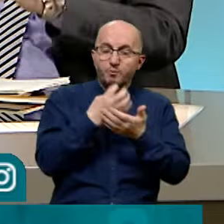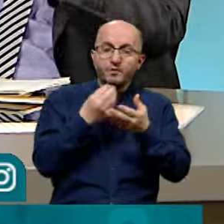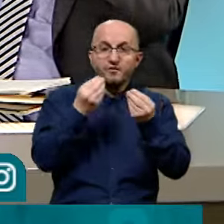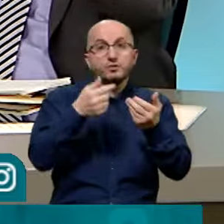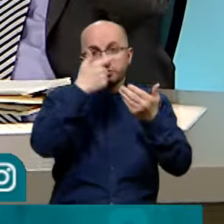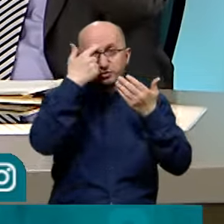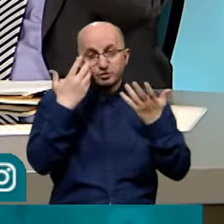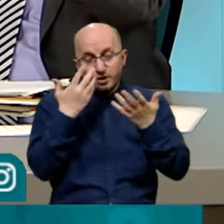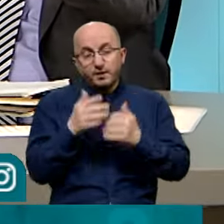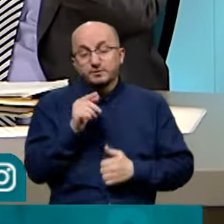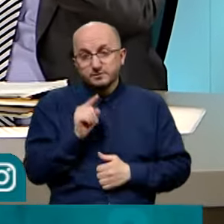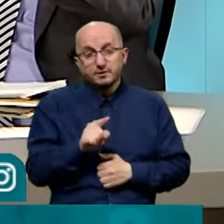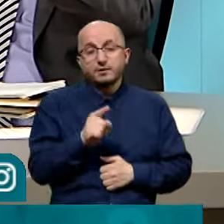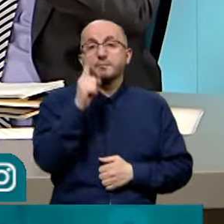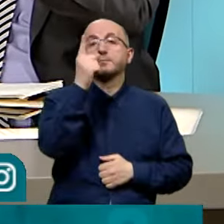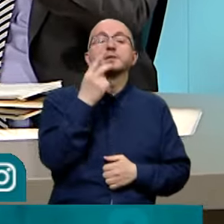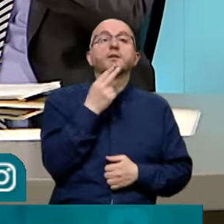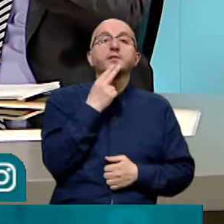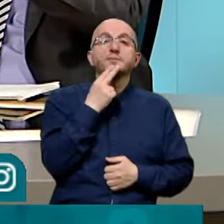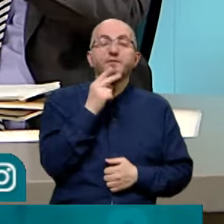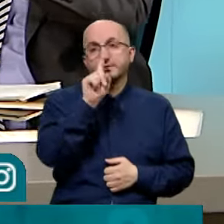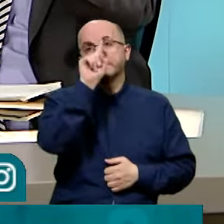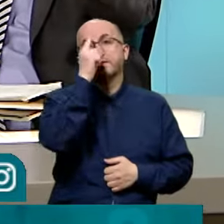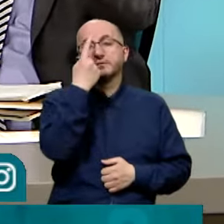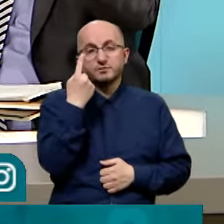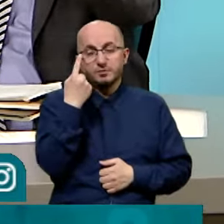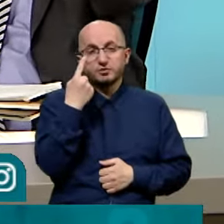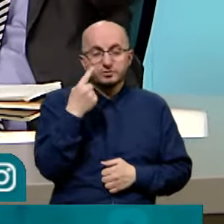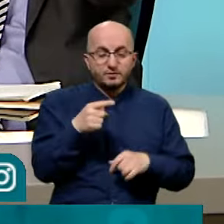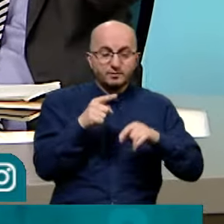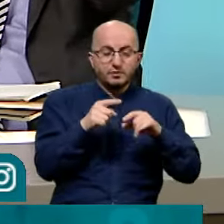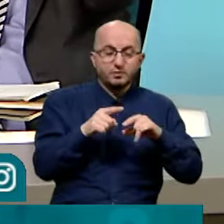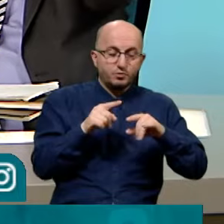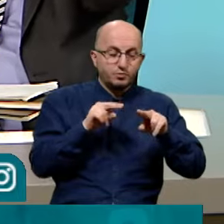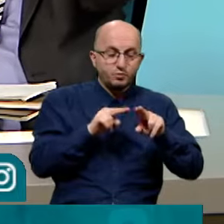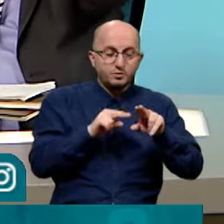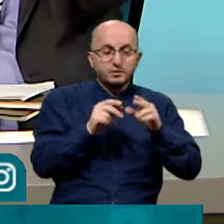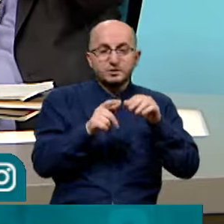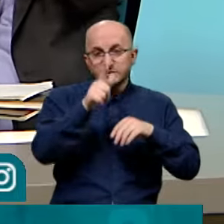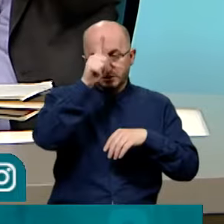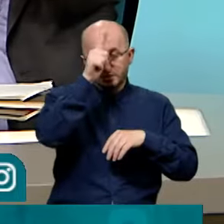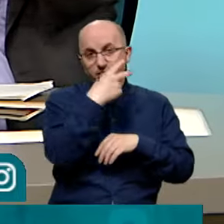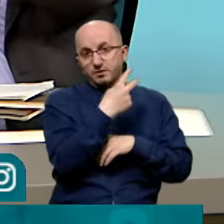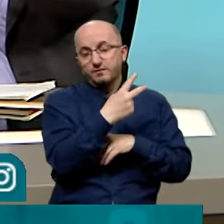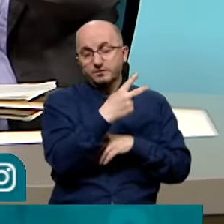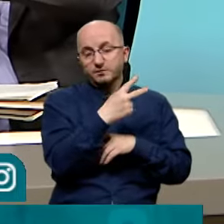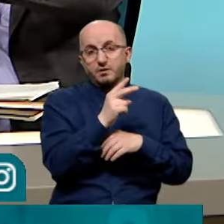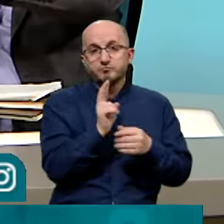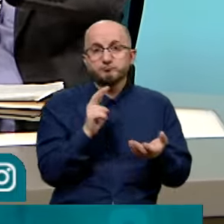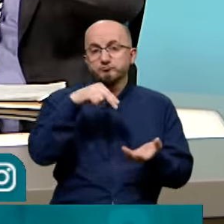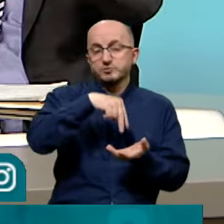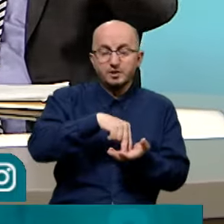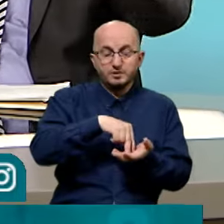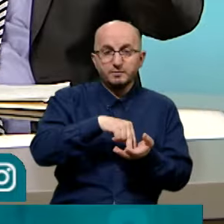de bir hanımefendinin yalnız başına Hira, Kufe tarafında, Irak tarafında bir, oradan